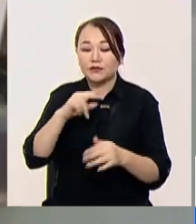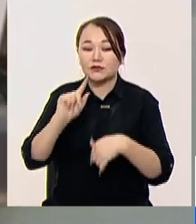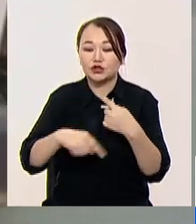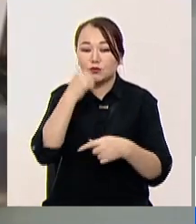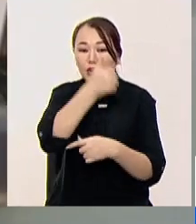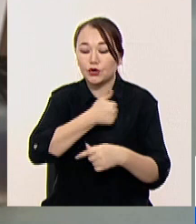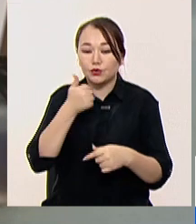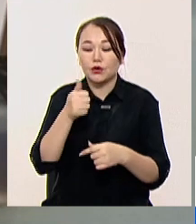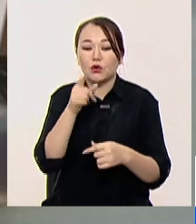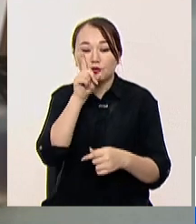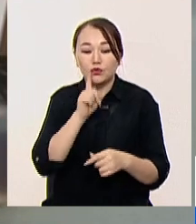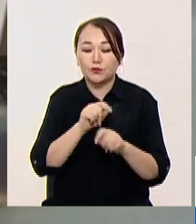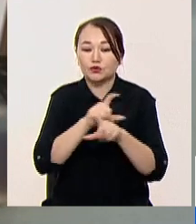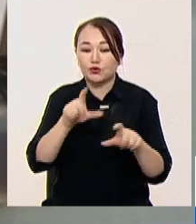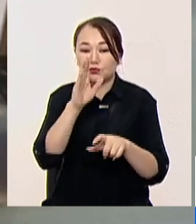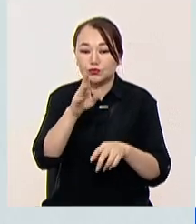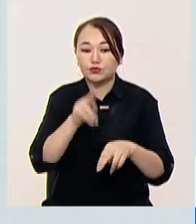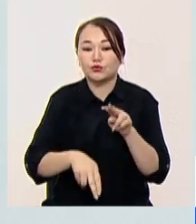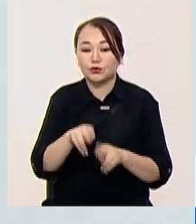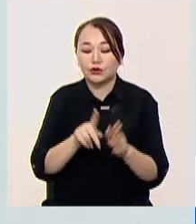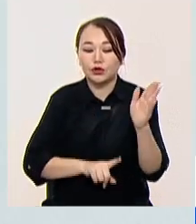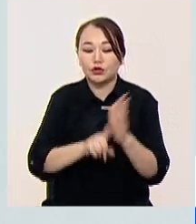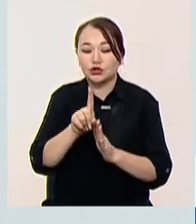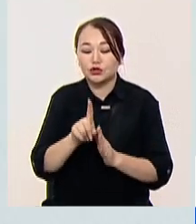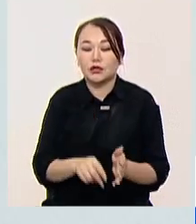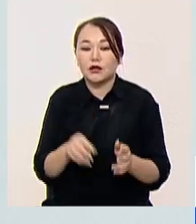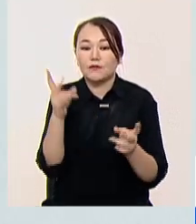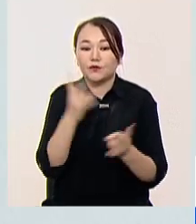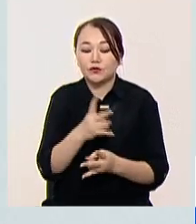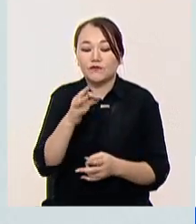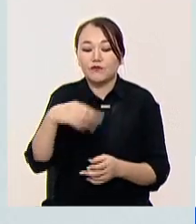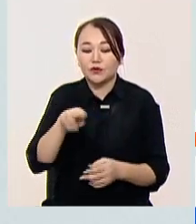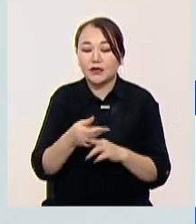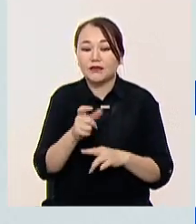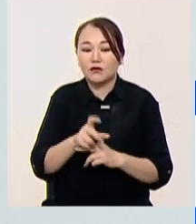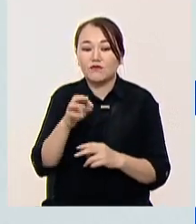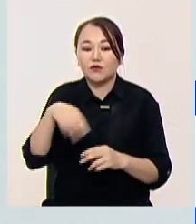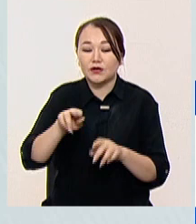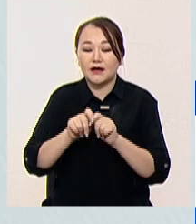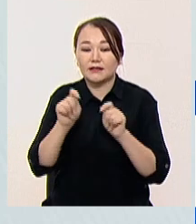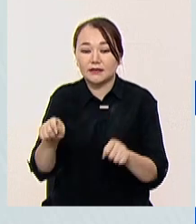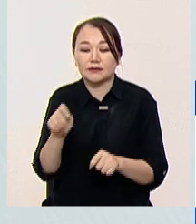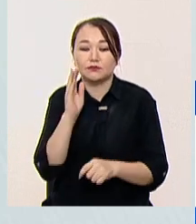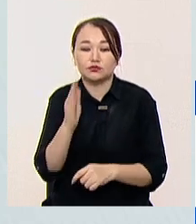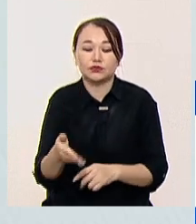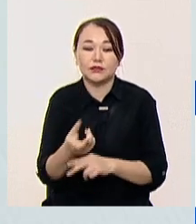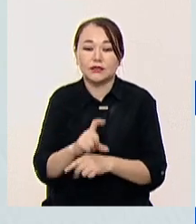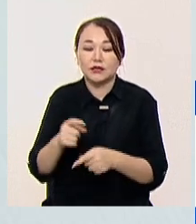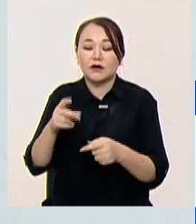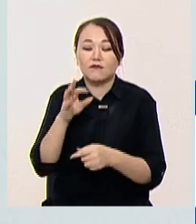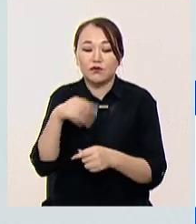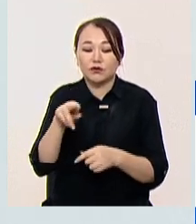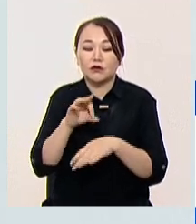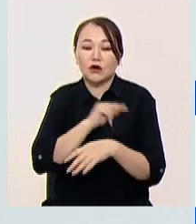жылдан бастап жайлы мектеп салынады. Тиісті фонд, ол фонд құрылады. Ол фондтың шеңберінде де